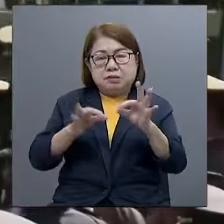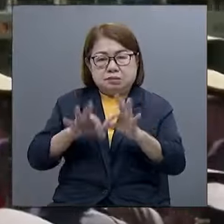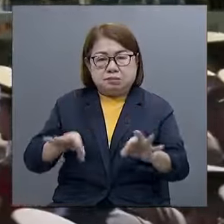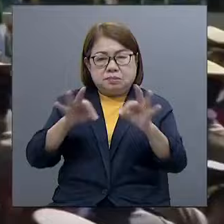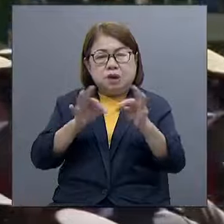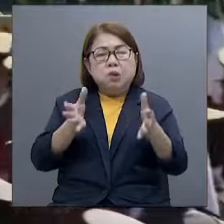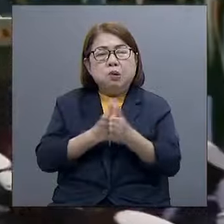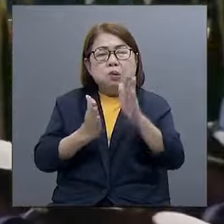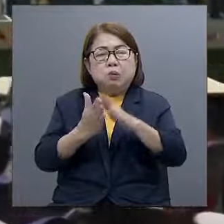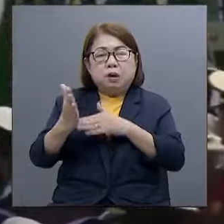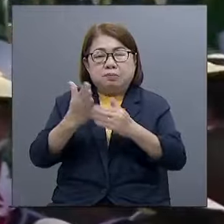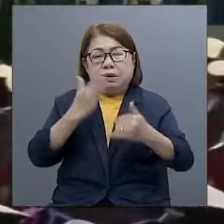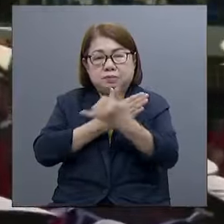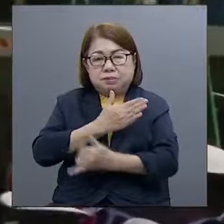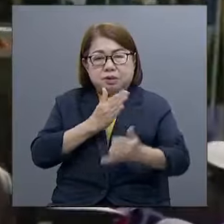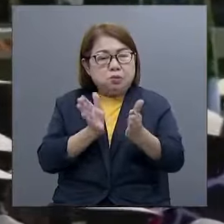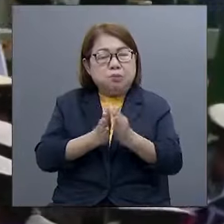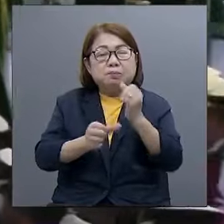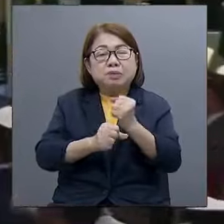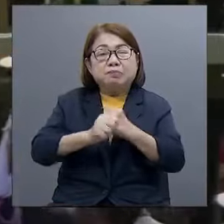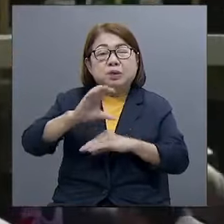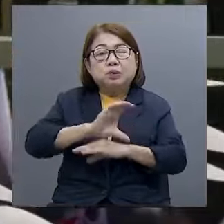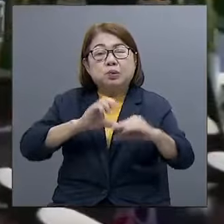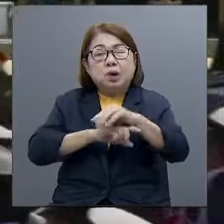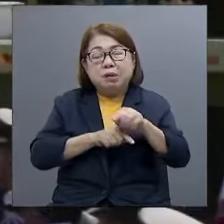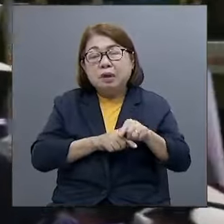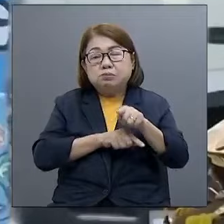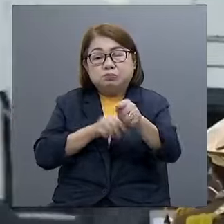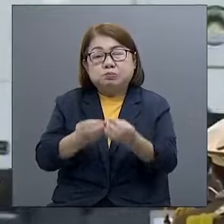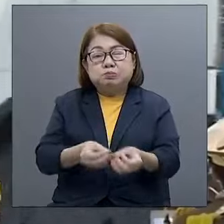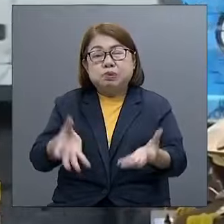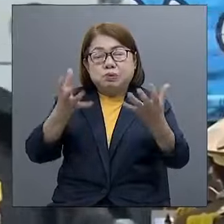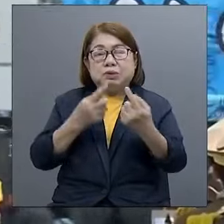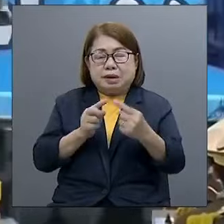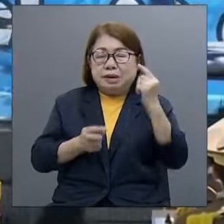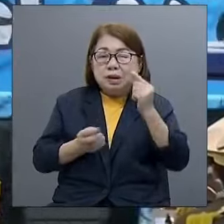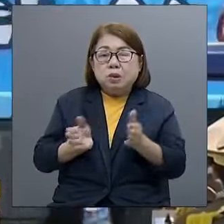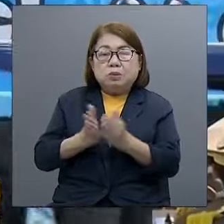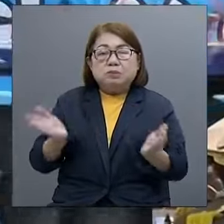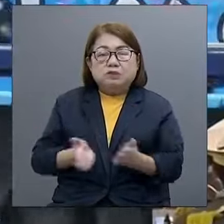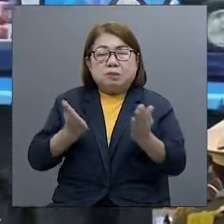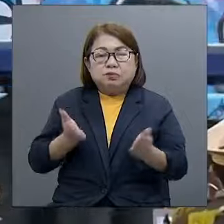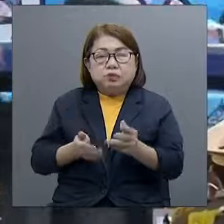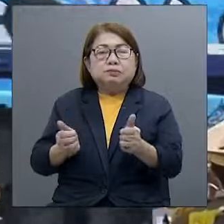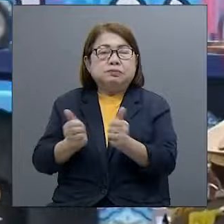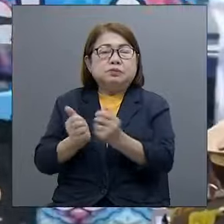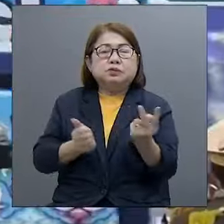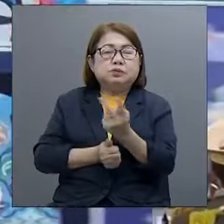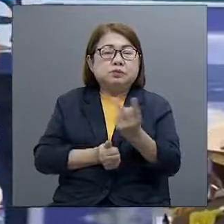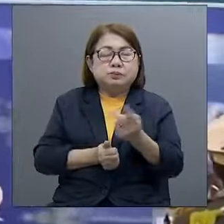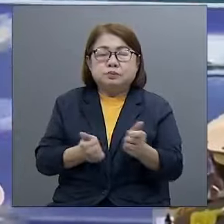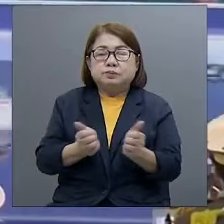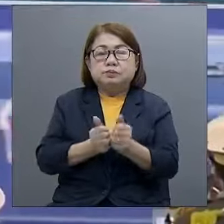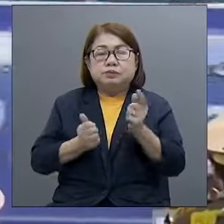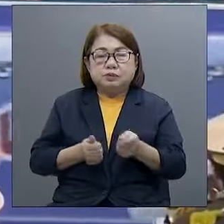ทศและโครงการพัฒนานิวเคลียร์อิหร่านซึ่งคาเมเนอีนั้นสนับสนุนท่าทีและก็นโยบายของราอิซีมาโดยตลอดค่ะขณะที่นักวิ